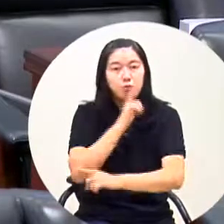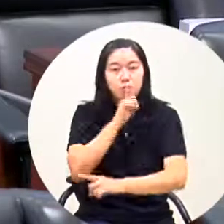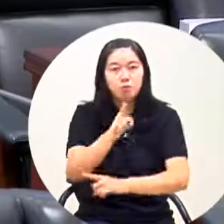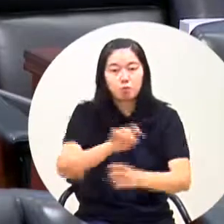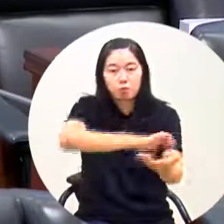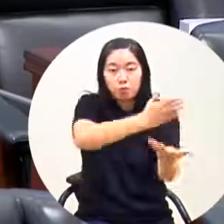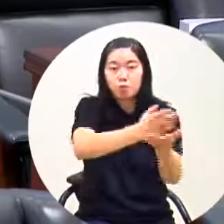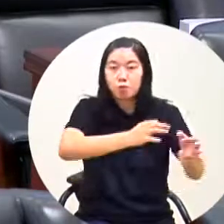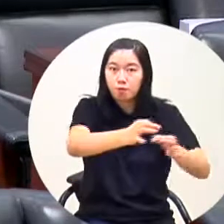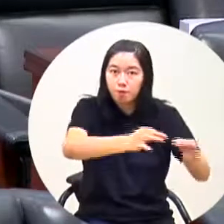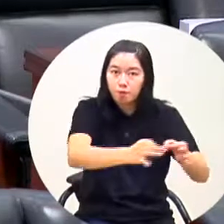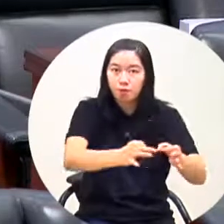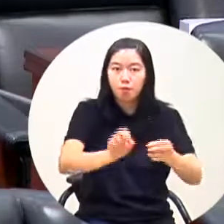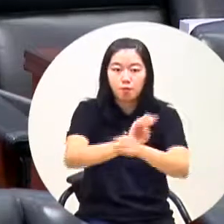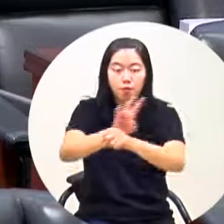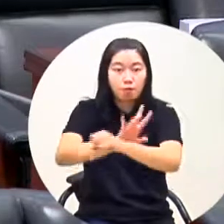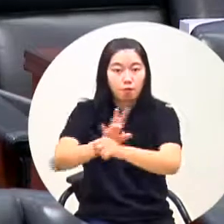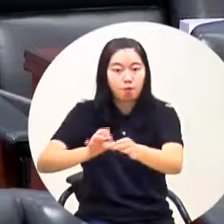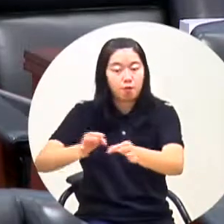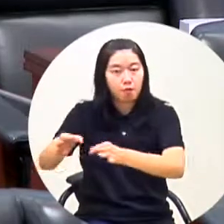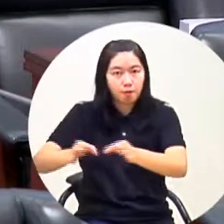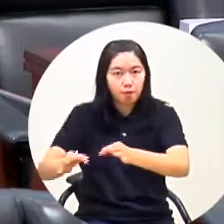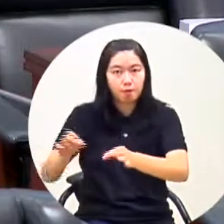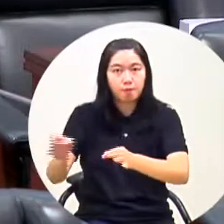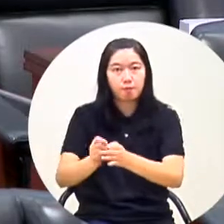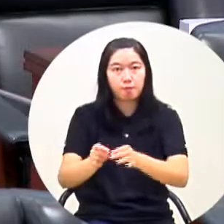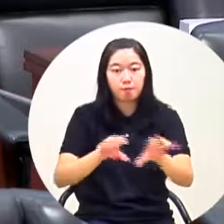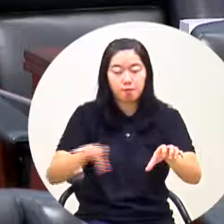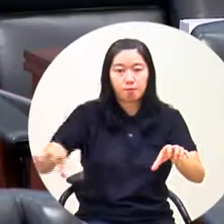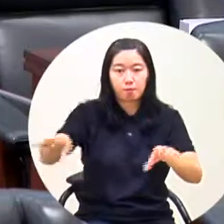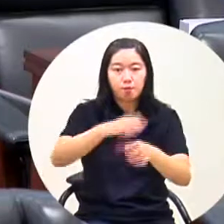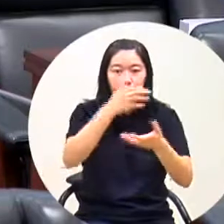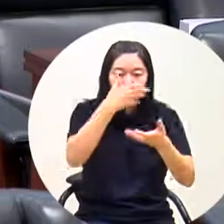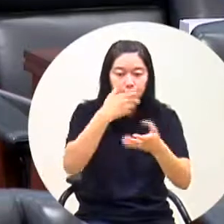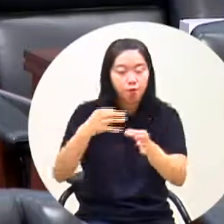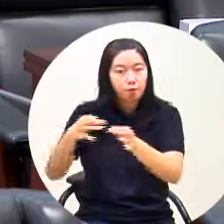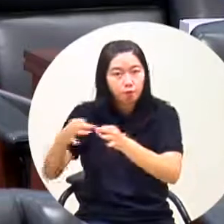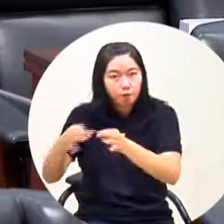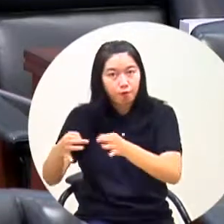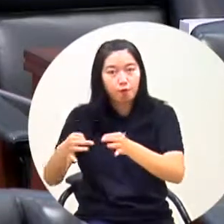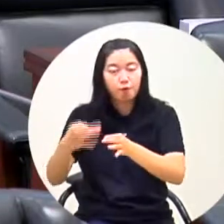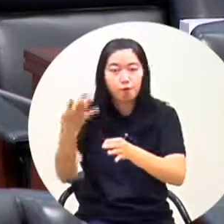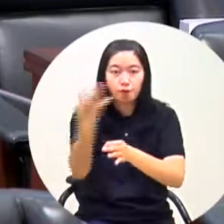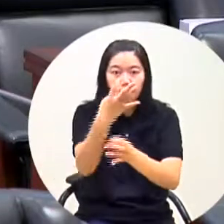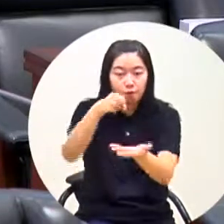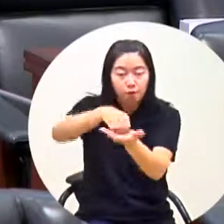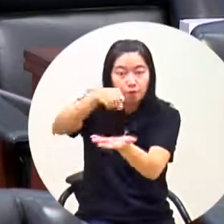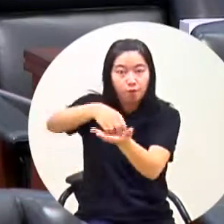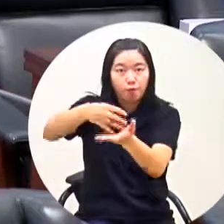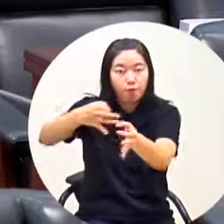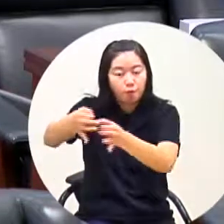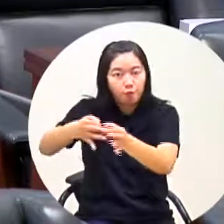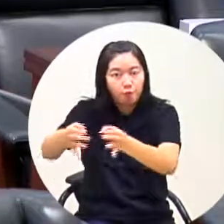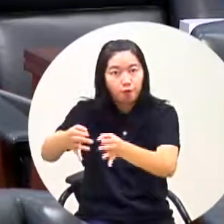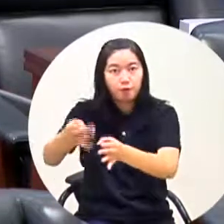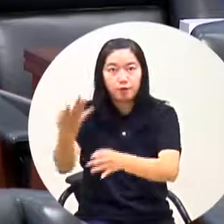是超市哈。那40家的餐饮业，还有4家的烘焙坊，那还